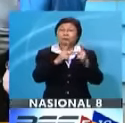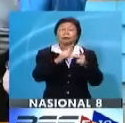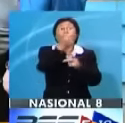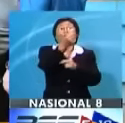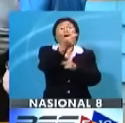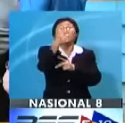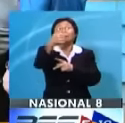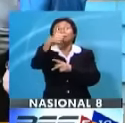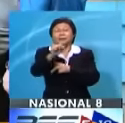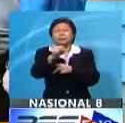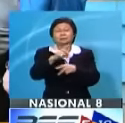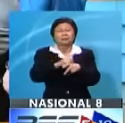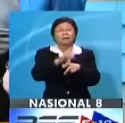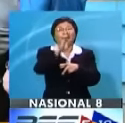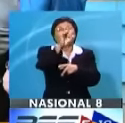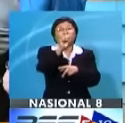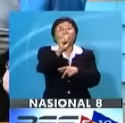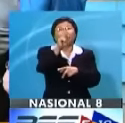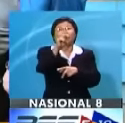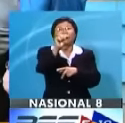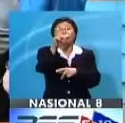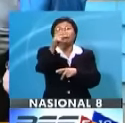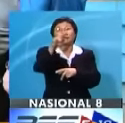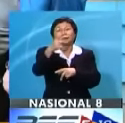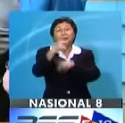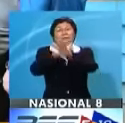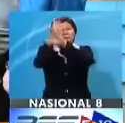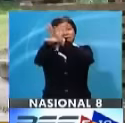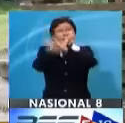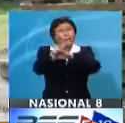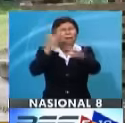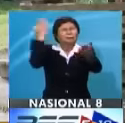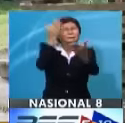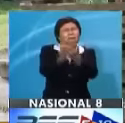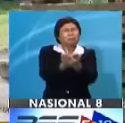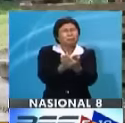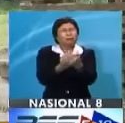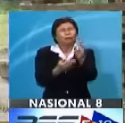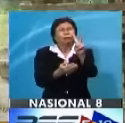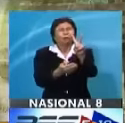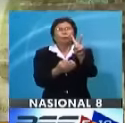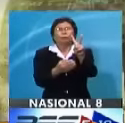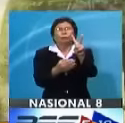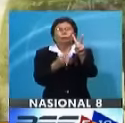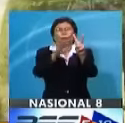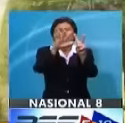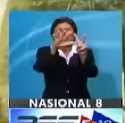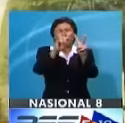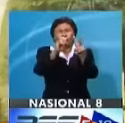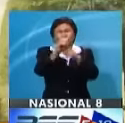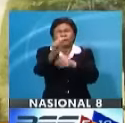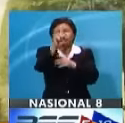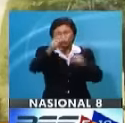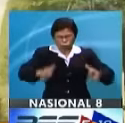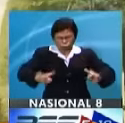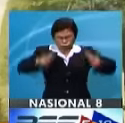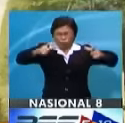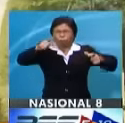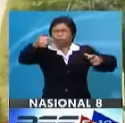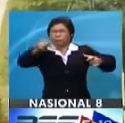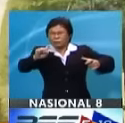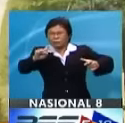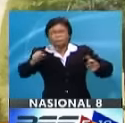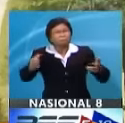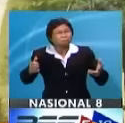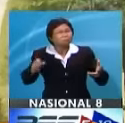gas kalau di Baklalan di Sarawak itu harganya sampai mencapai RM250 satu